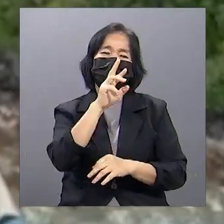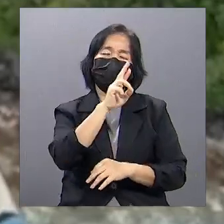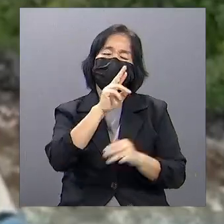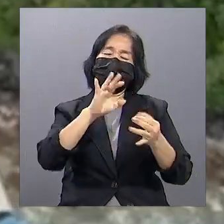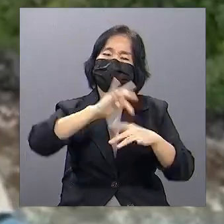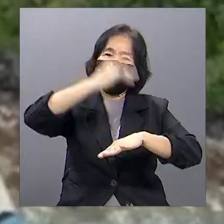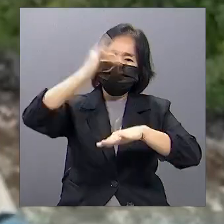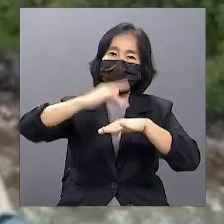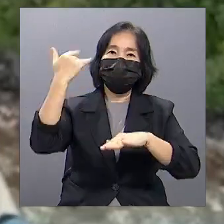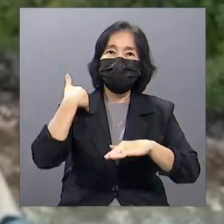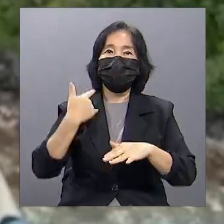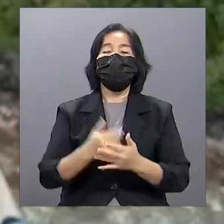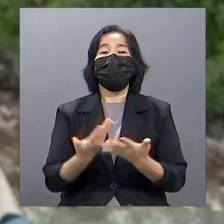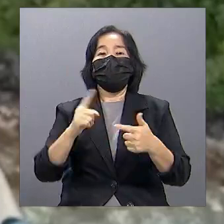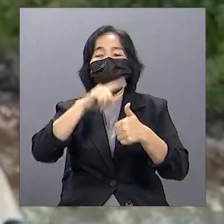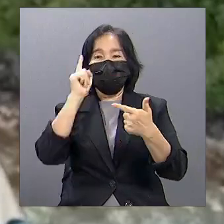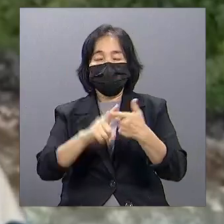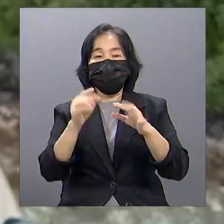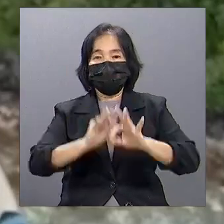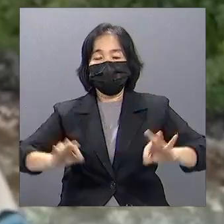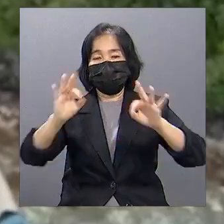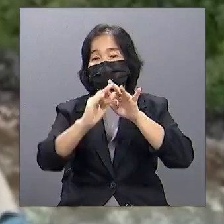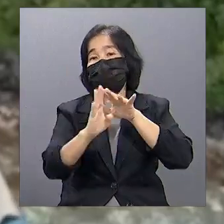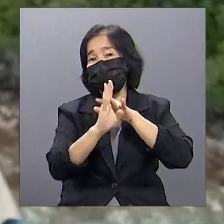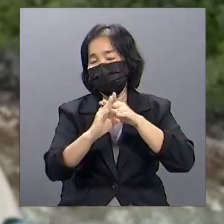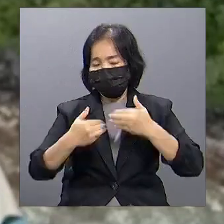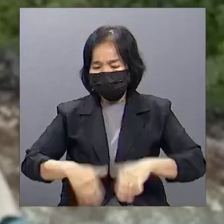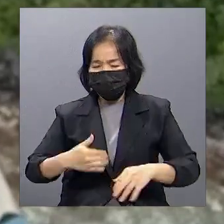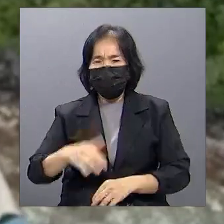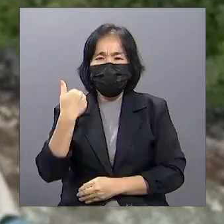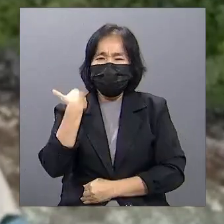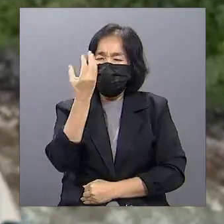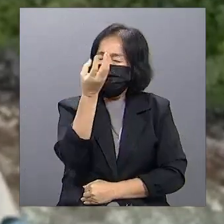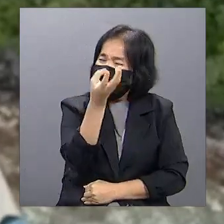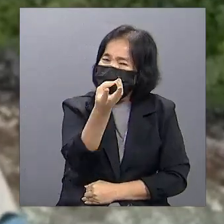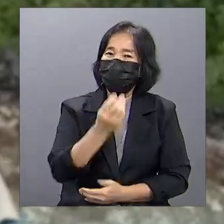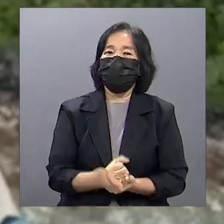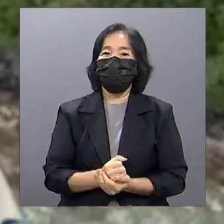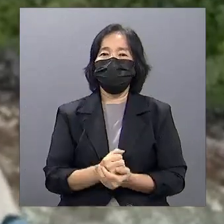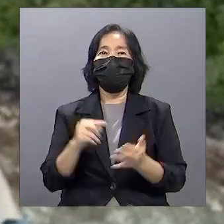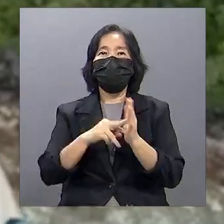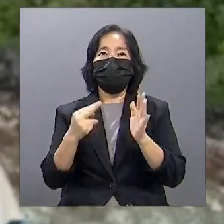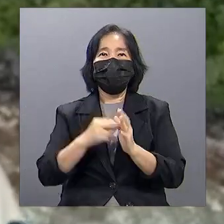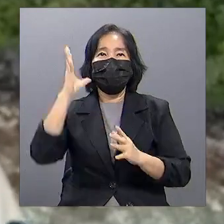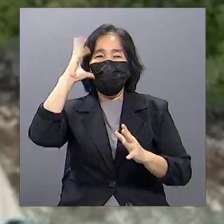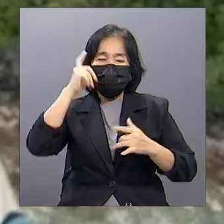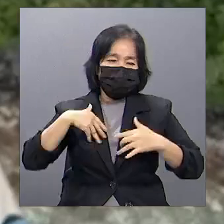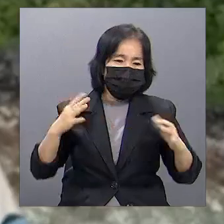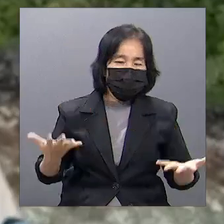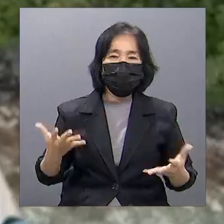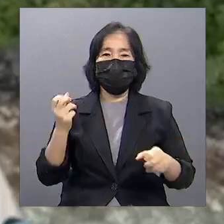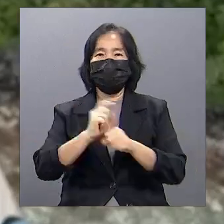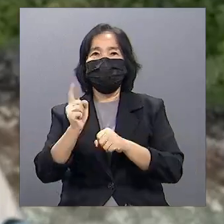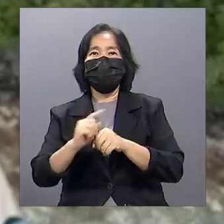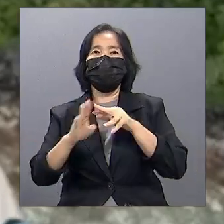ม่และที่สำคัญก็คือว่าฉลามเป็นสัตว์ออกลูกน้อยมากถ้าเรากินลูกก็ไม่มีพ่อไม่มีแม่มันยิ่งไม่มีลูกก็ไปใหญ่แล้วป